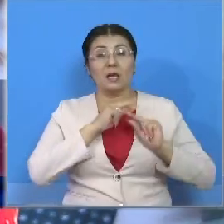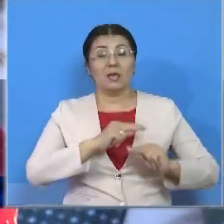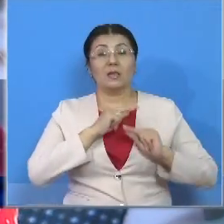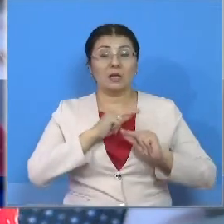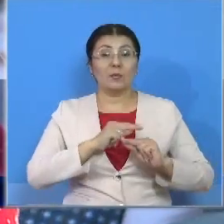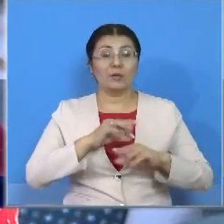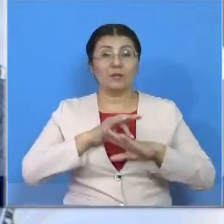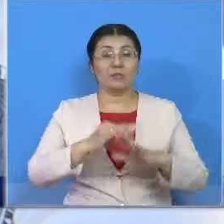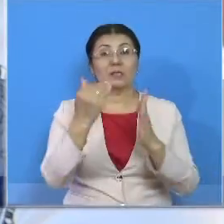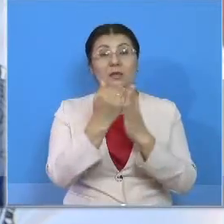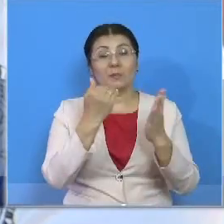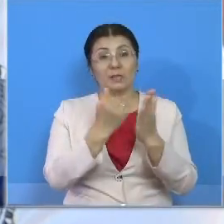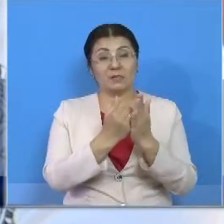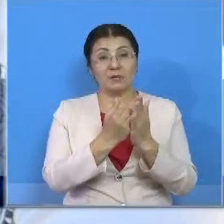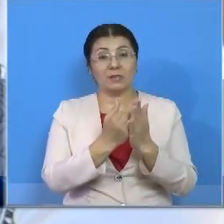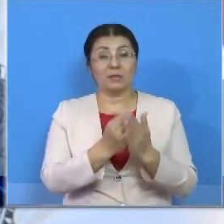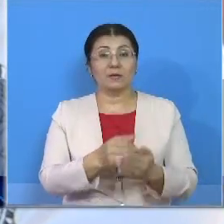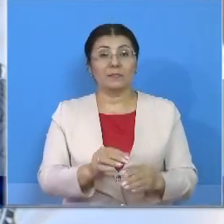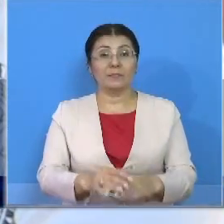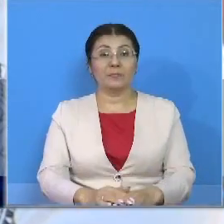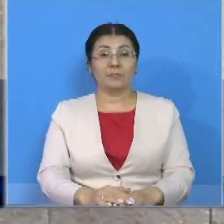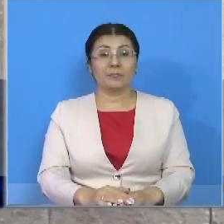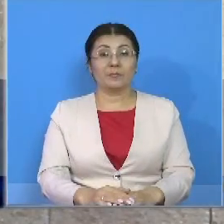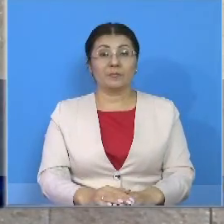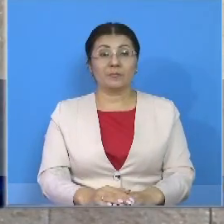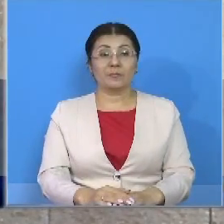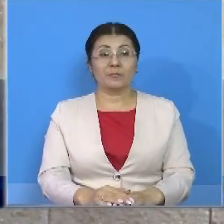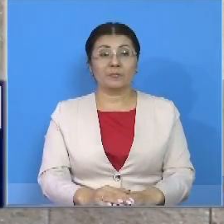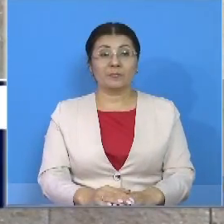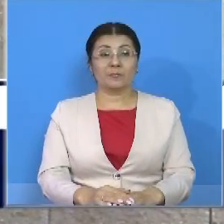по программе «Бюджет народного участия».